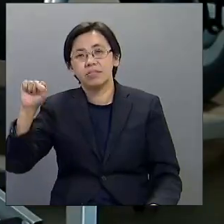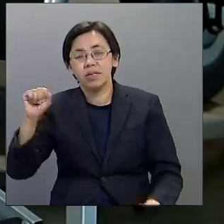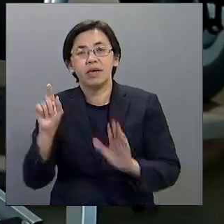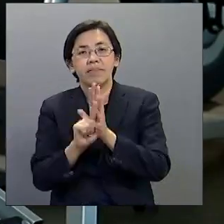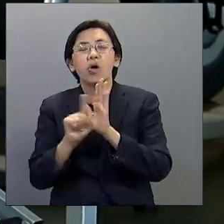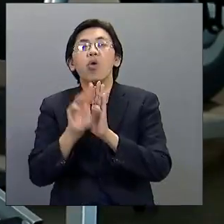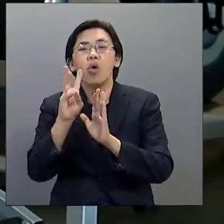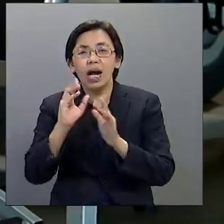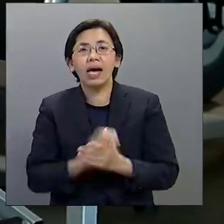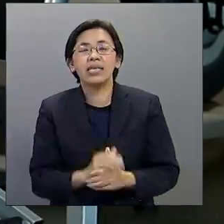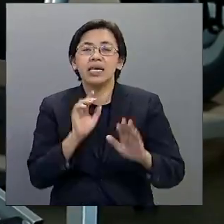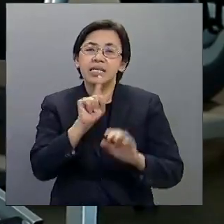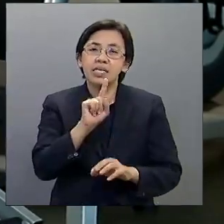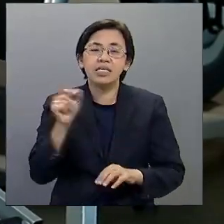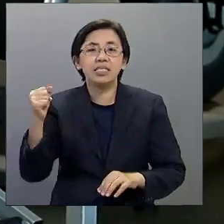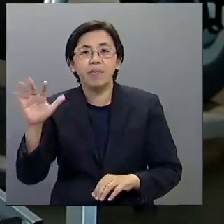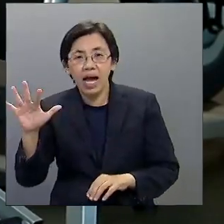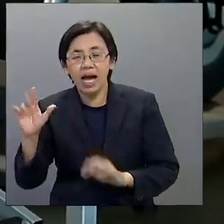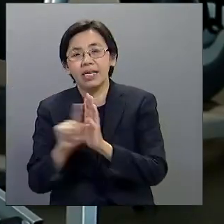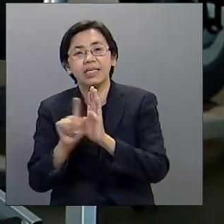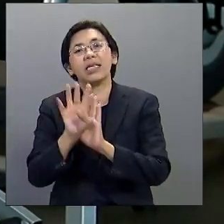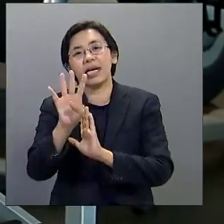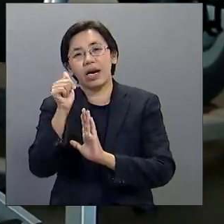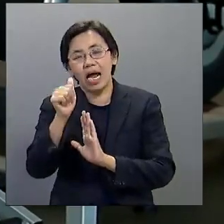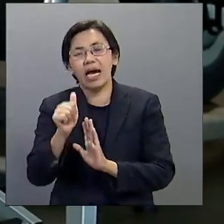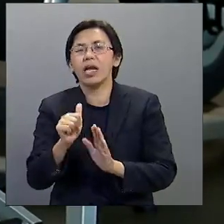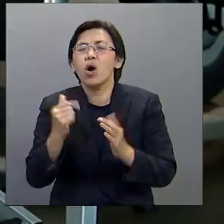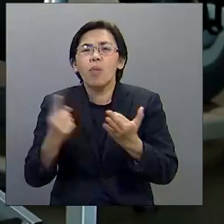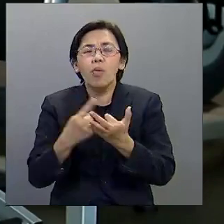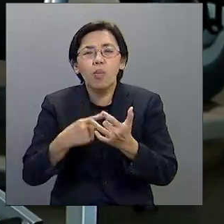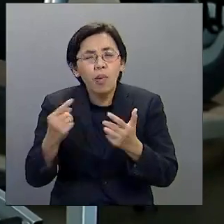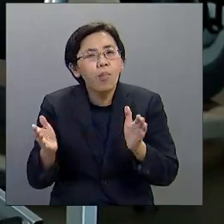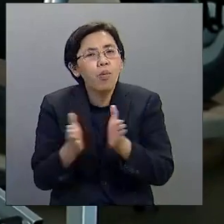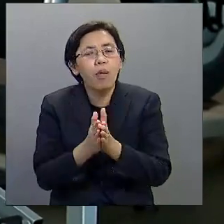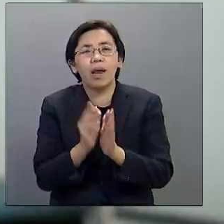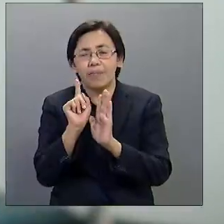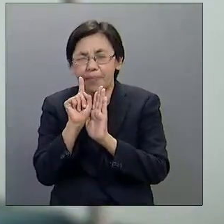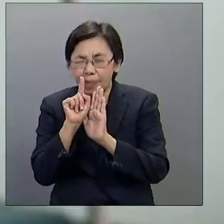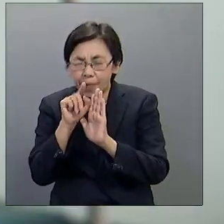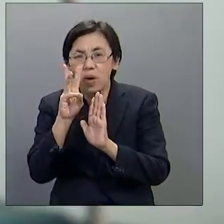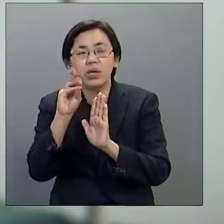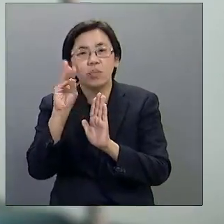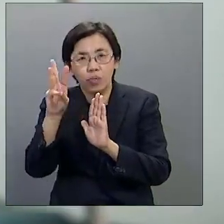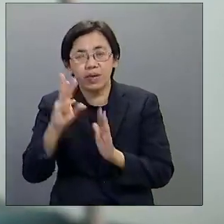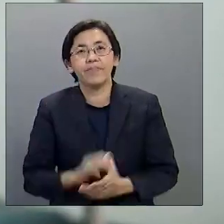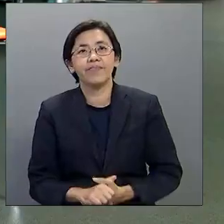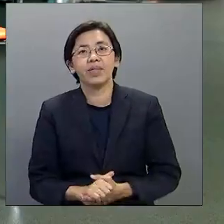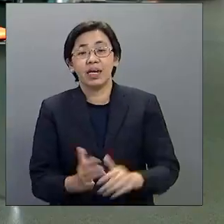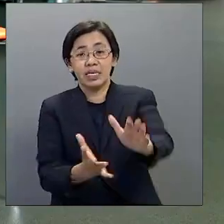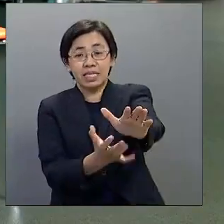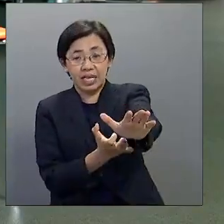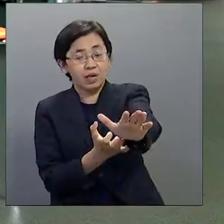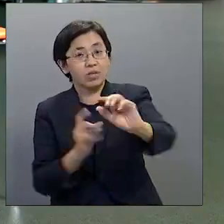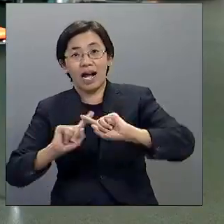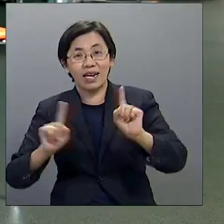หรือจะนับ1ถึง15เป็นจำนวน4ครั้งก็ได ้โอเค นะคะกล้ามเนื้อถึงจะเกิดการคลายตัวออกแต่ตะคริวอะค่ะต้องเข้าใจว่าจะไม่เหมือน